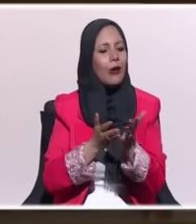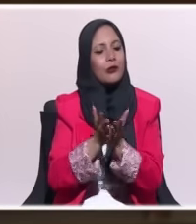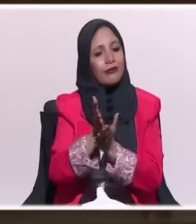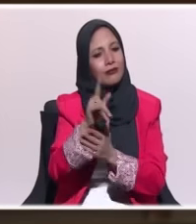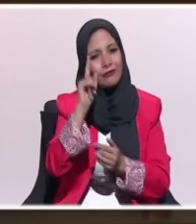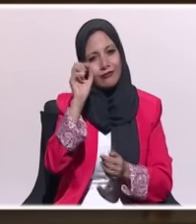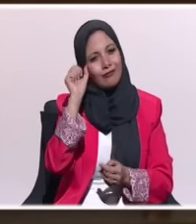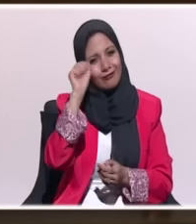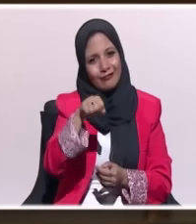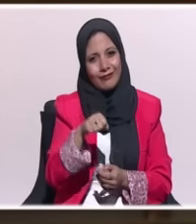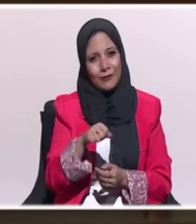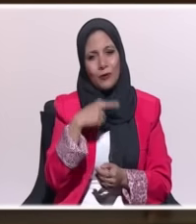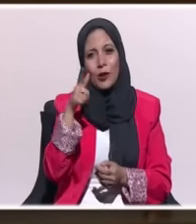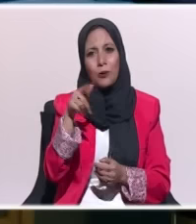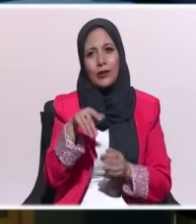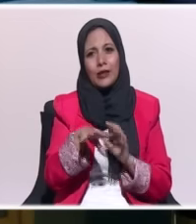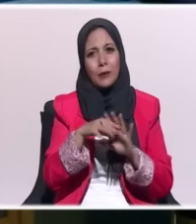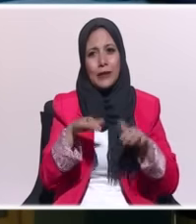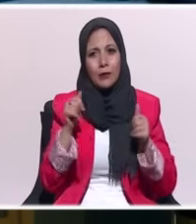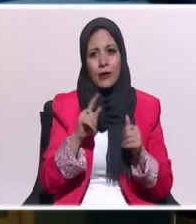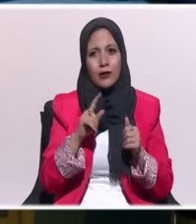في عمري. لو عرفتك هسيب البيت هتعملي ايه؟